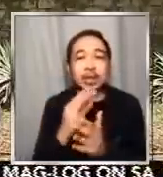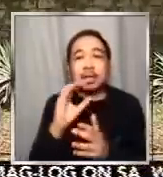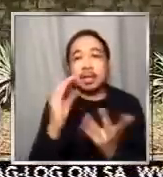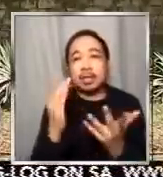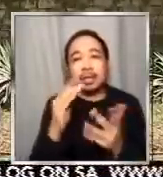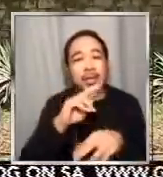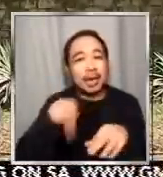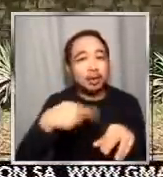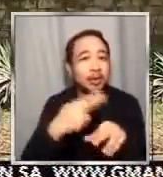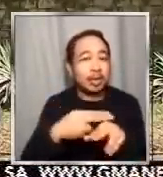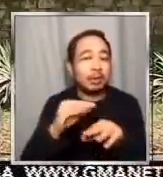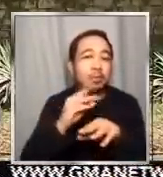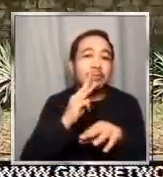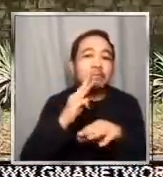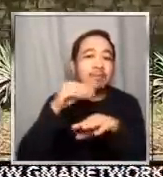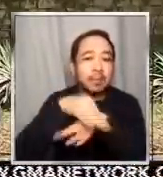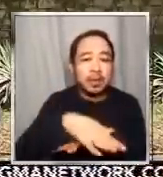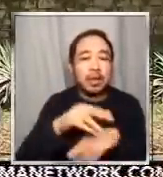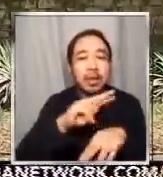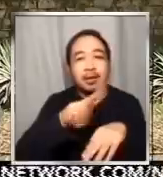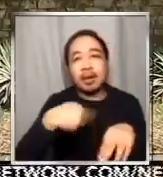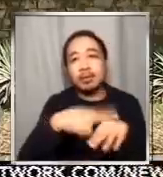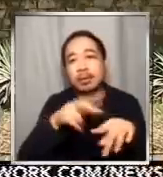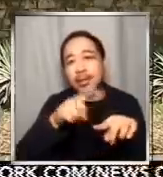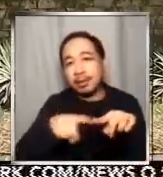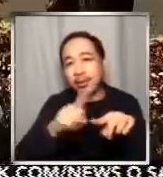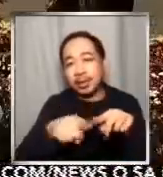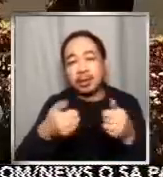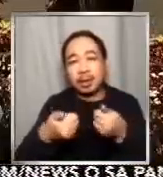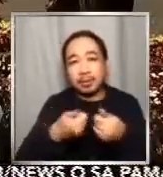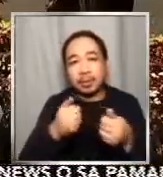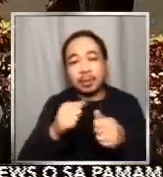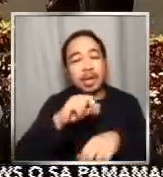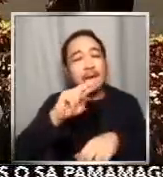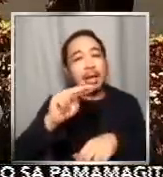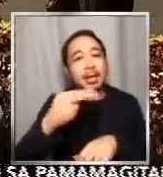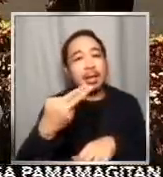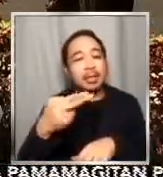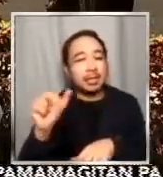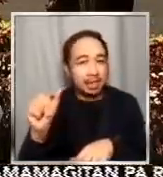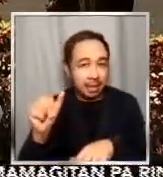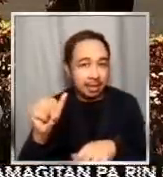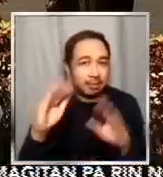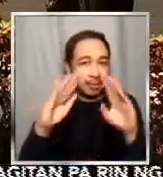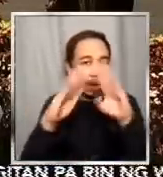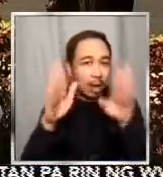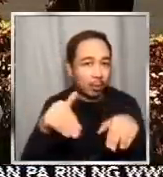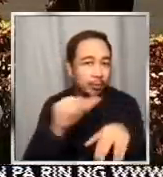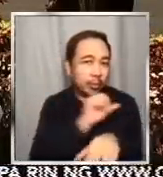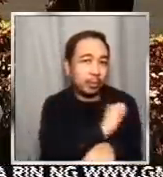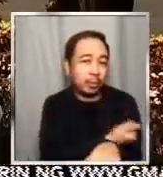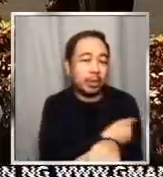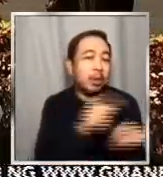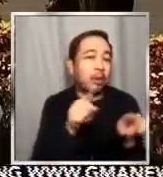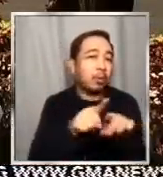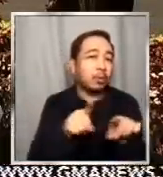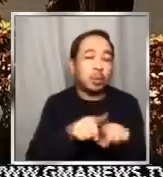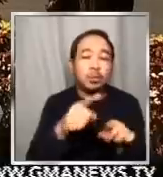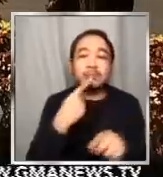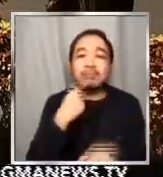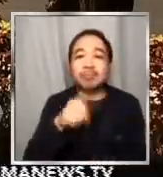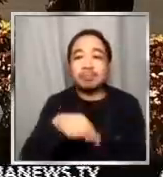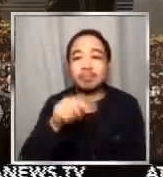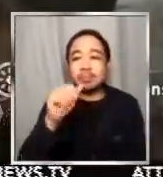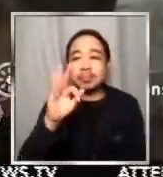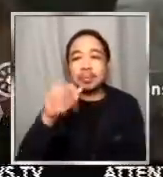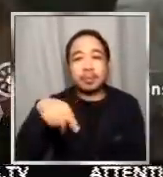National Electrification Administration, at National Housing Authority. Inatasan din tumulong ang Armed Forces of the Philippines at mga LGU sa